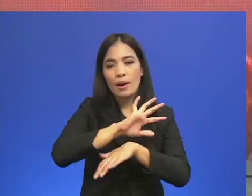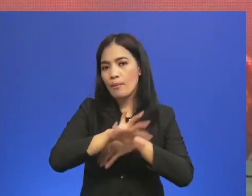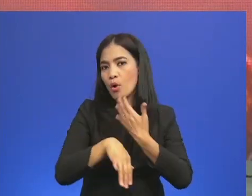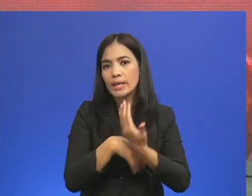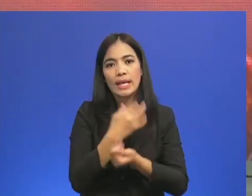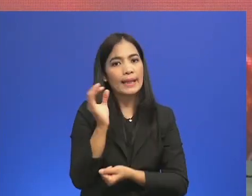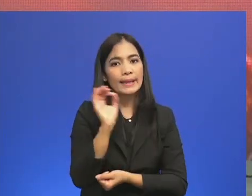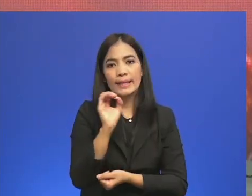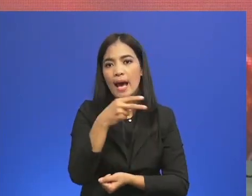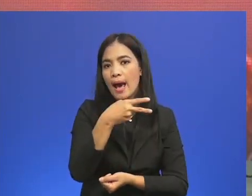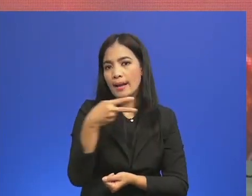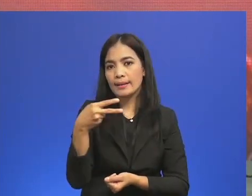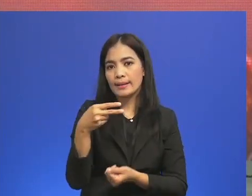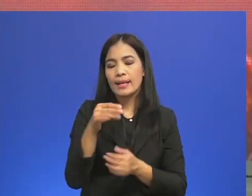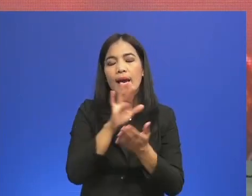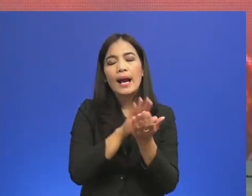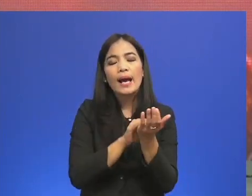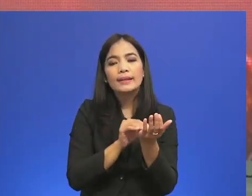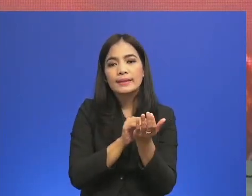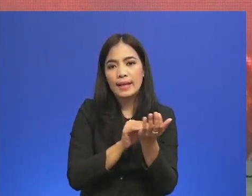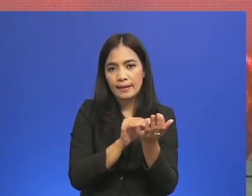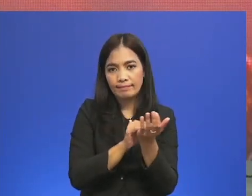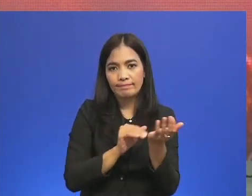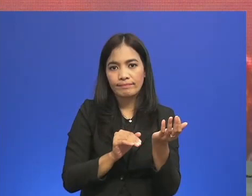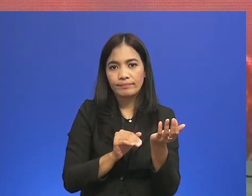nothing. Kasihan.